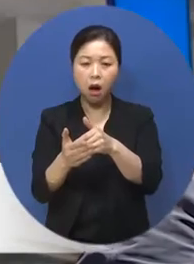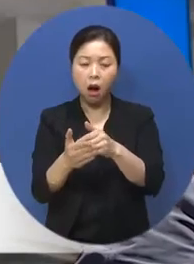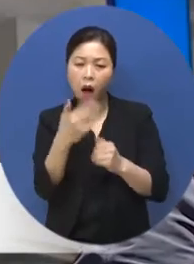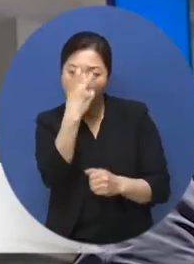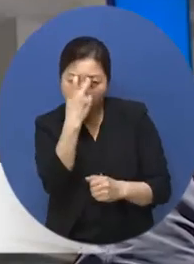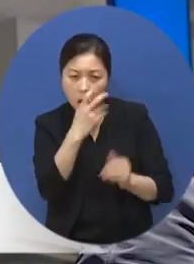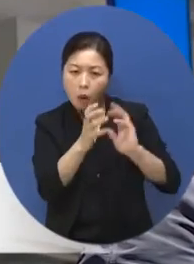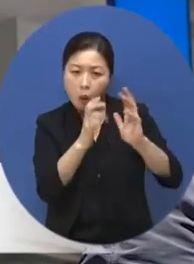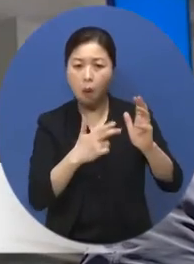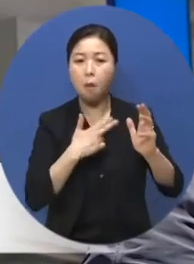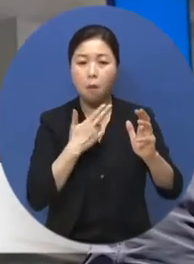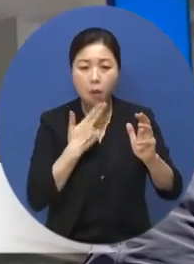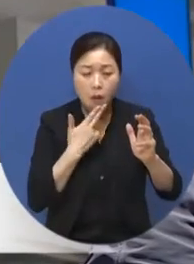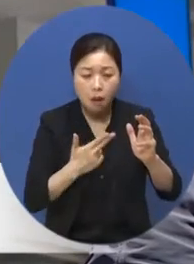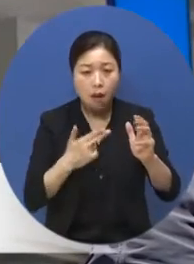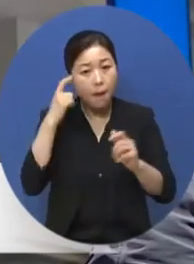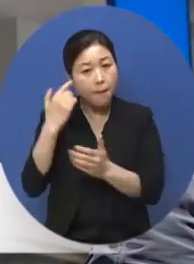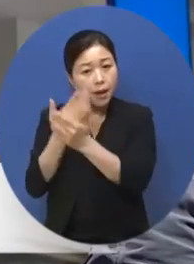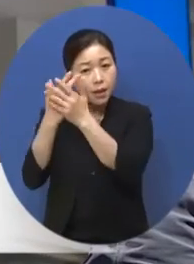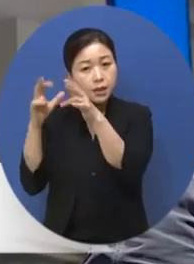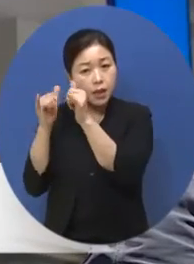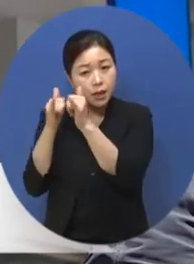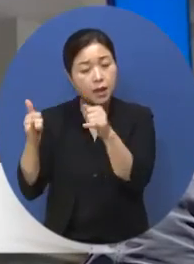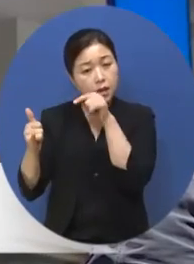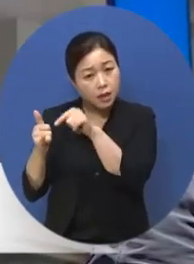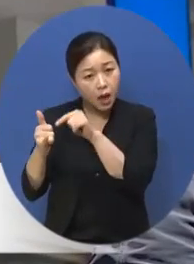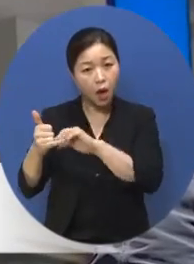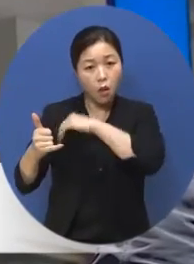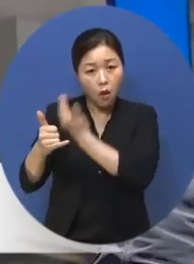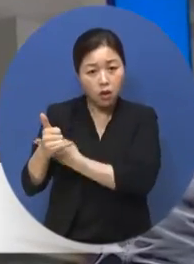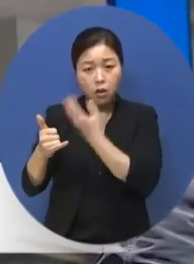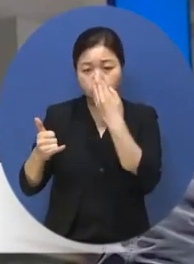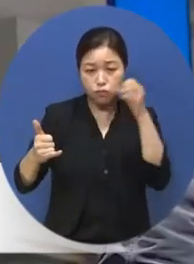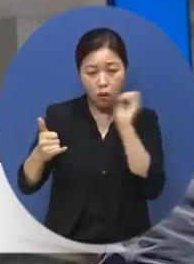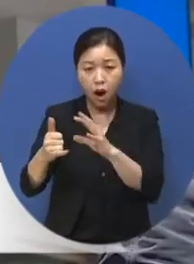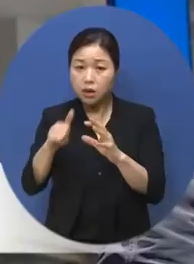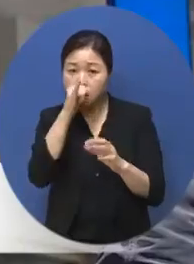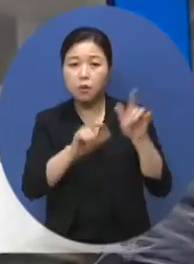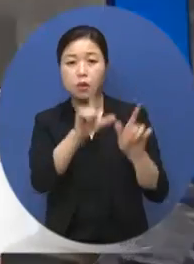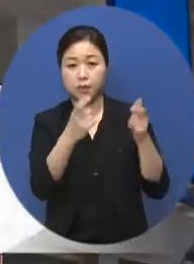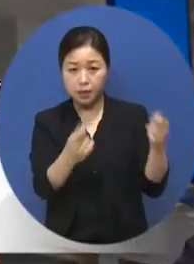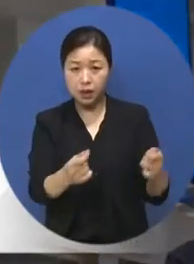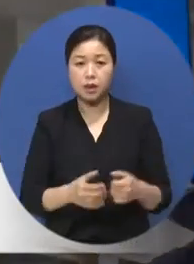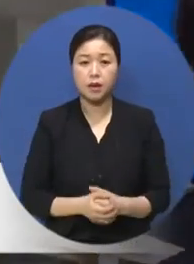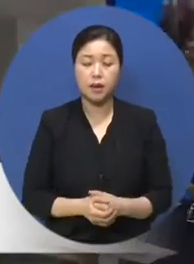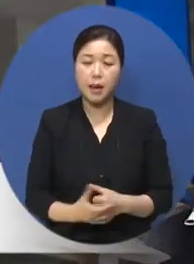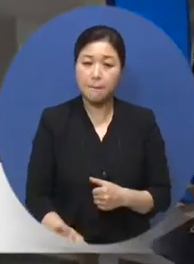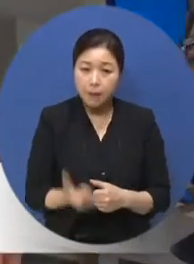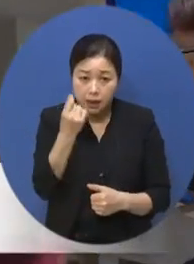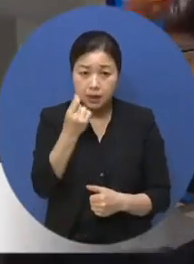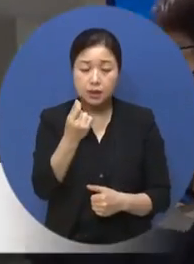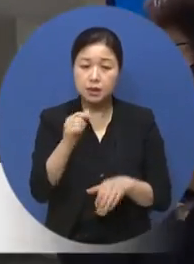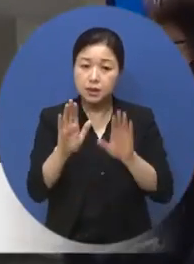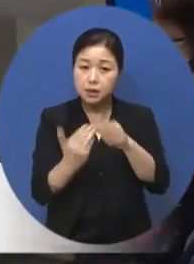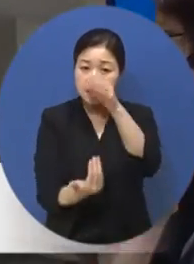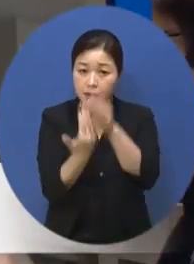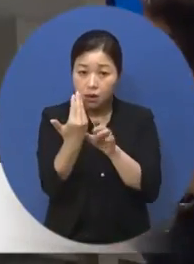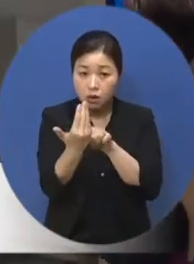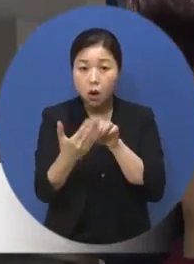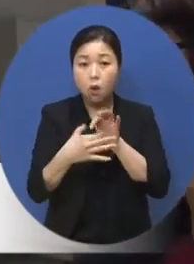채 발달장애인 당사자들의 권리를 외면하는 그런 행태를 보이고 있습니다. 하루빨리 본 사건에